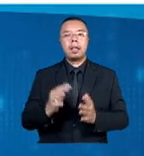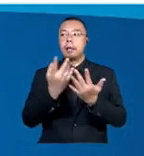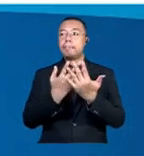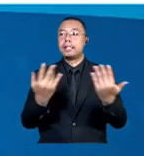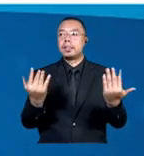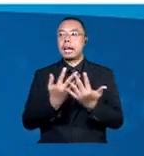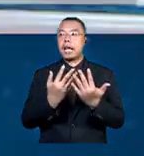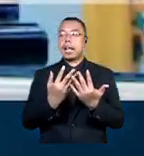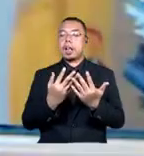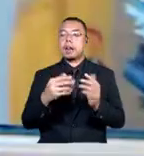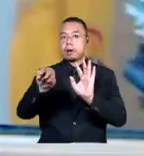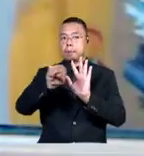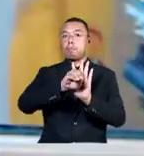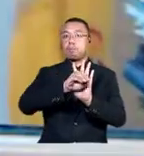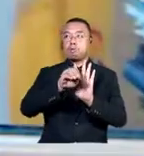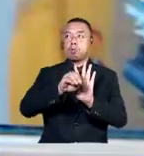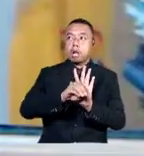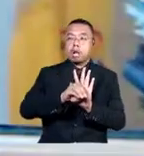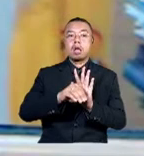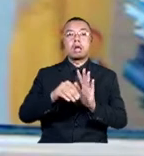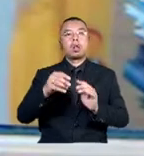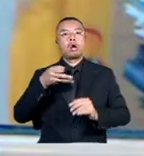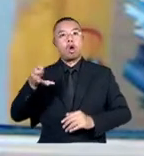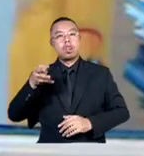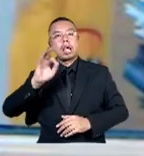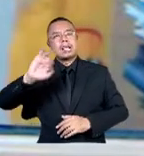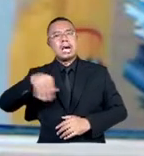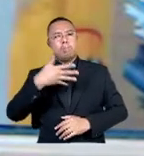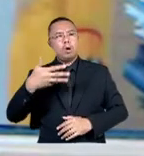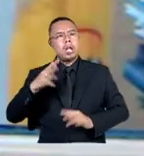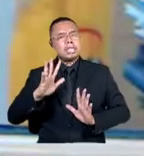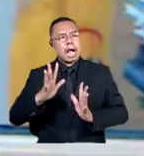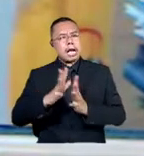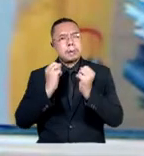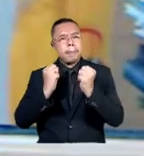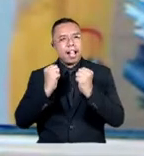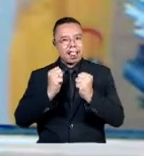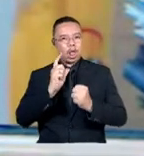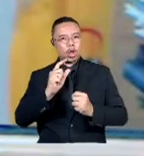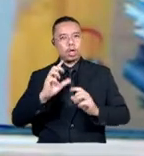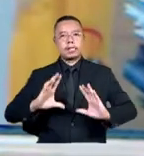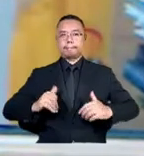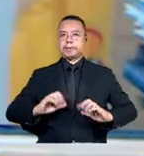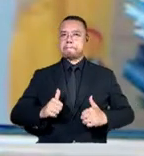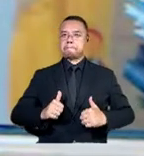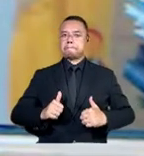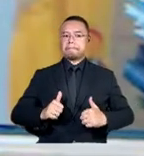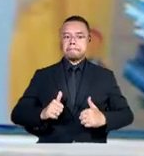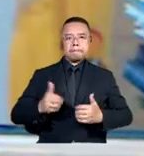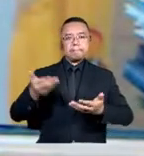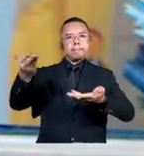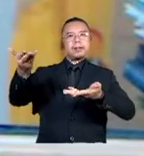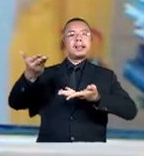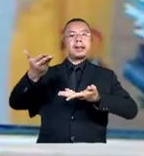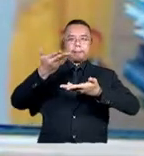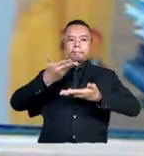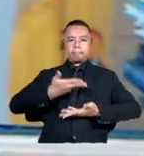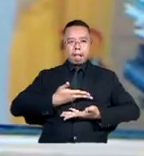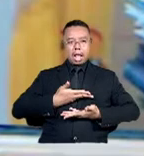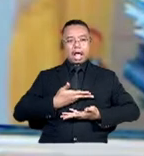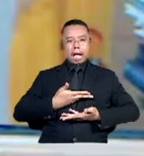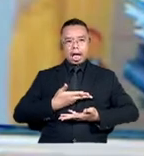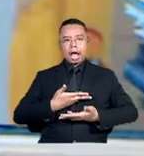Masyarakat di Papua, Kota Jayapura sangat antusias untuk mempersiapkan dan menyongsong